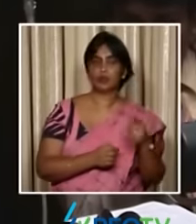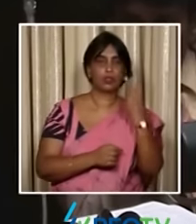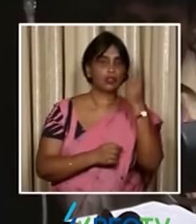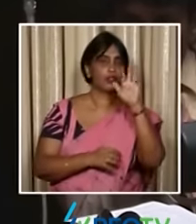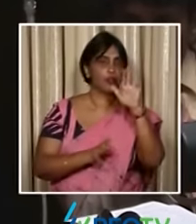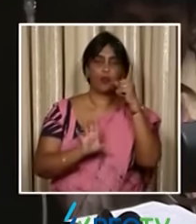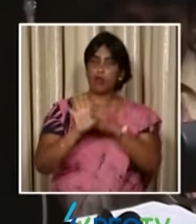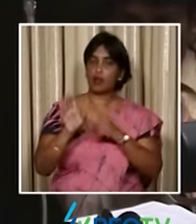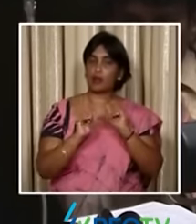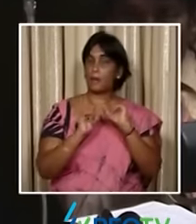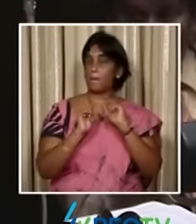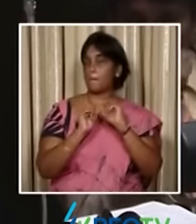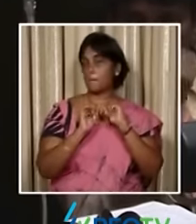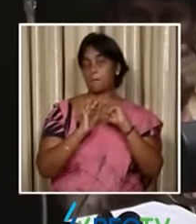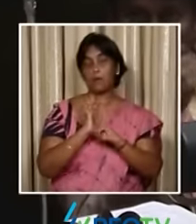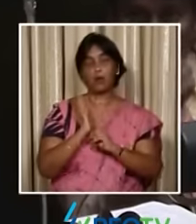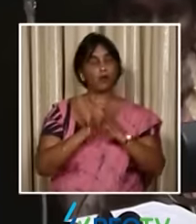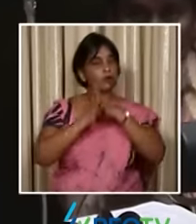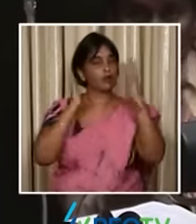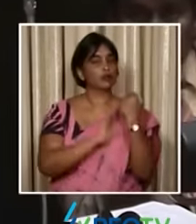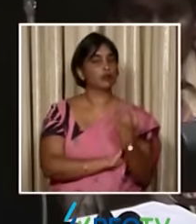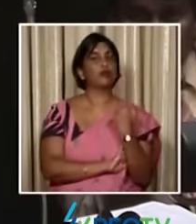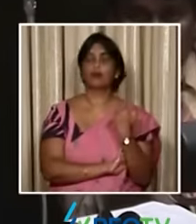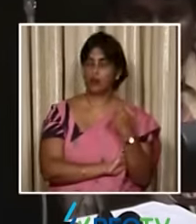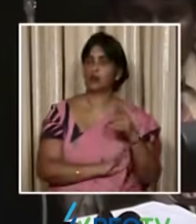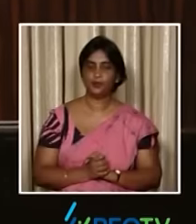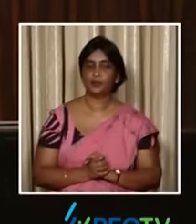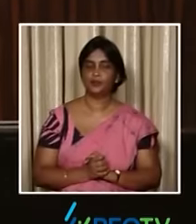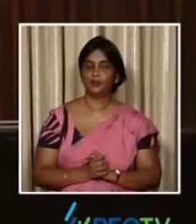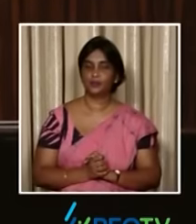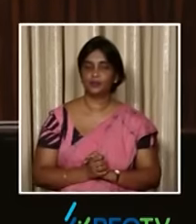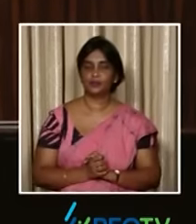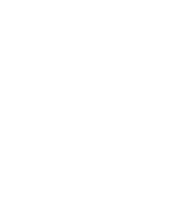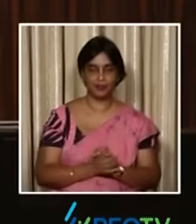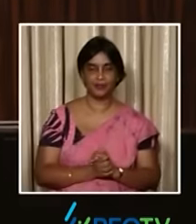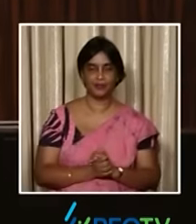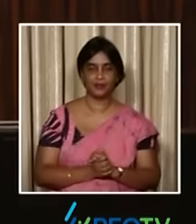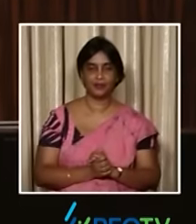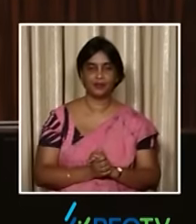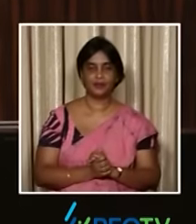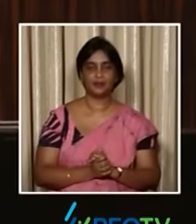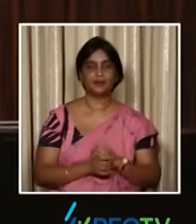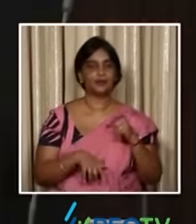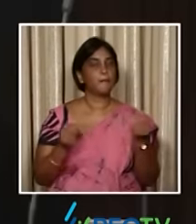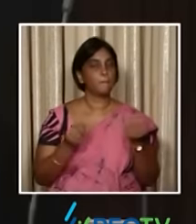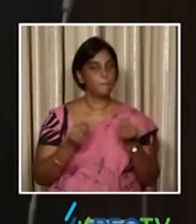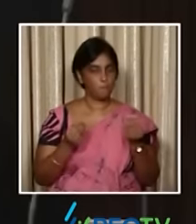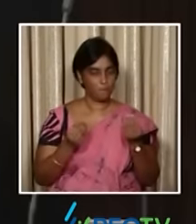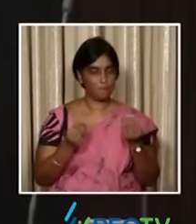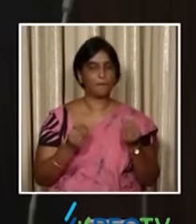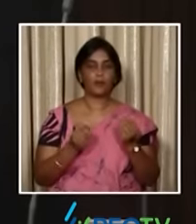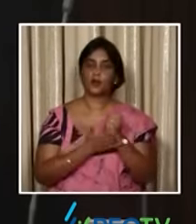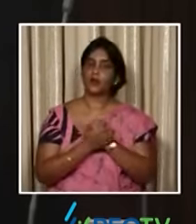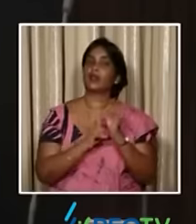2009 වසරේ පනතෙන් ලබා දීපු විශාල බලතල ප්‍රමාණයක් ඉවත් කරලා තියෙනවා. පුදුම පාර්ලිමේන්තුව මේ කාලයේ මදි කියලා මේ